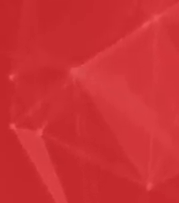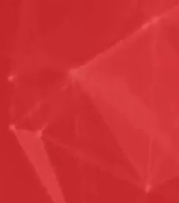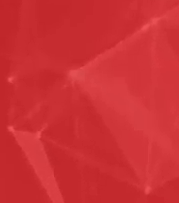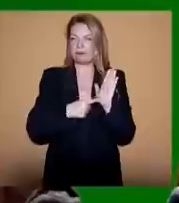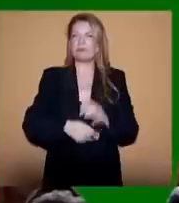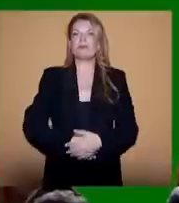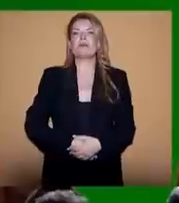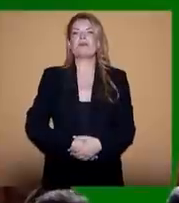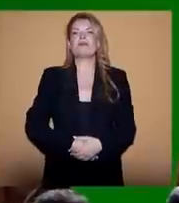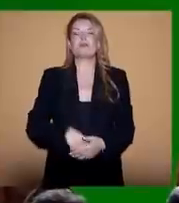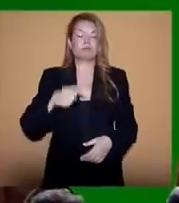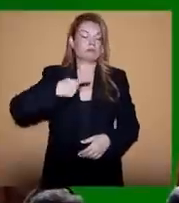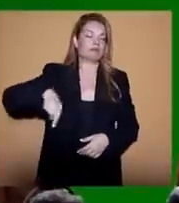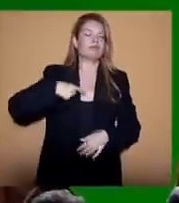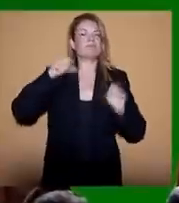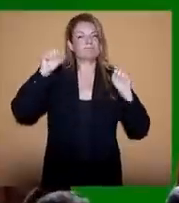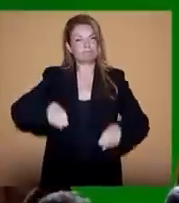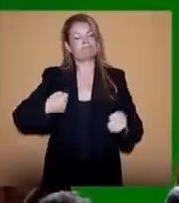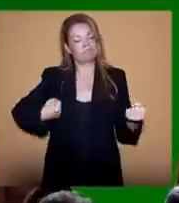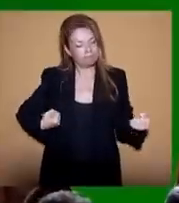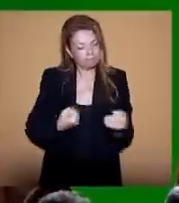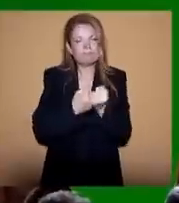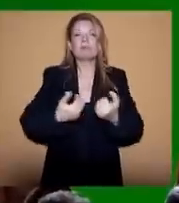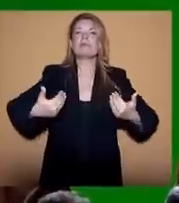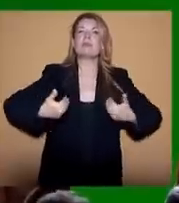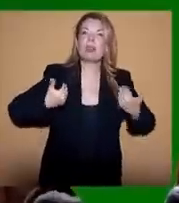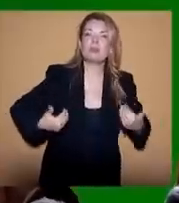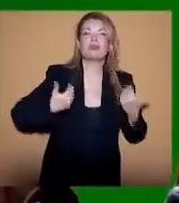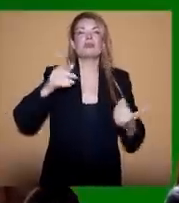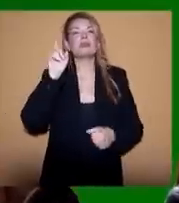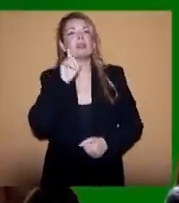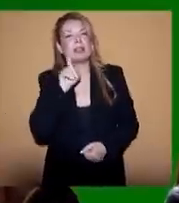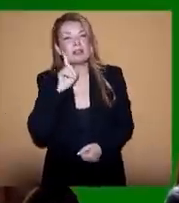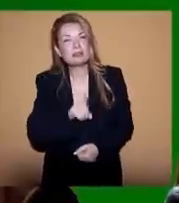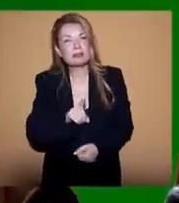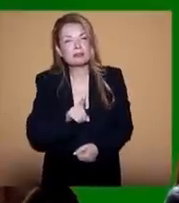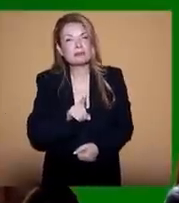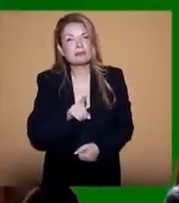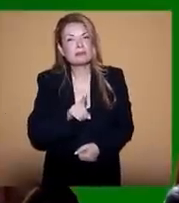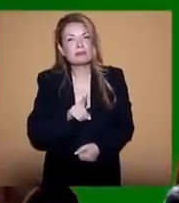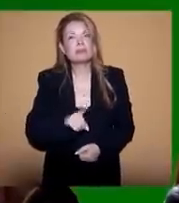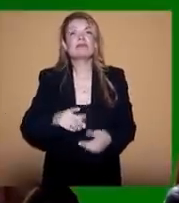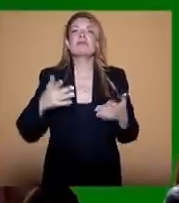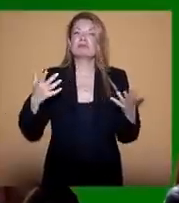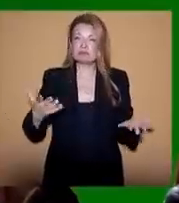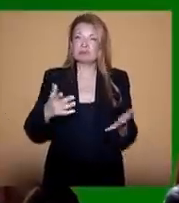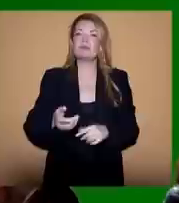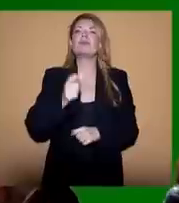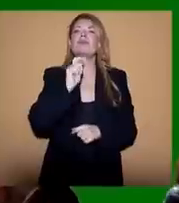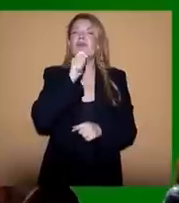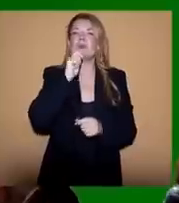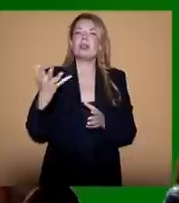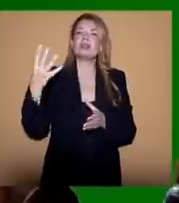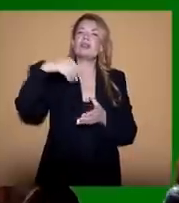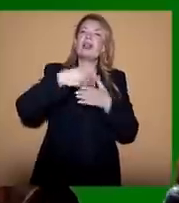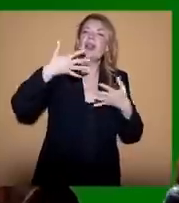Στηρίζουμε αποφασιστικά τους νέους, τις γυναίκες, αλλάζουμε την πολιτική ένταξης και